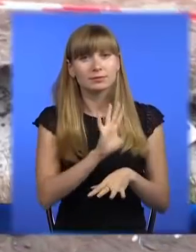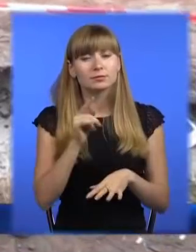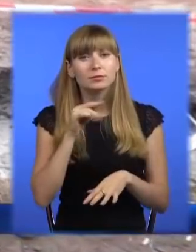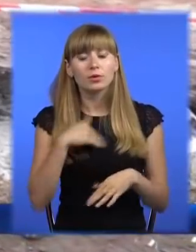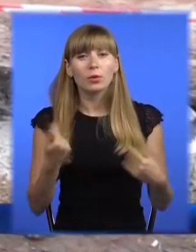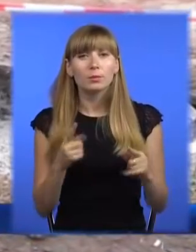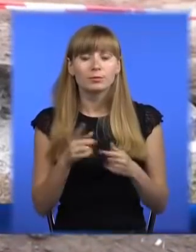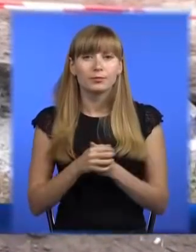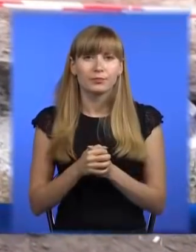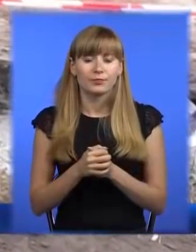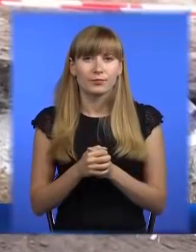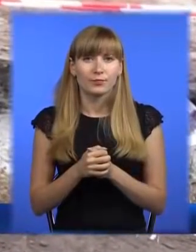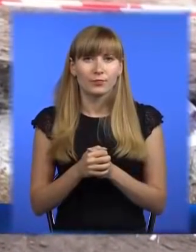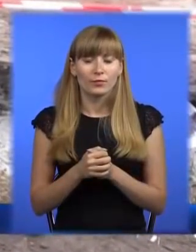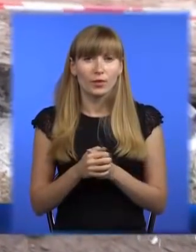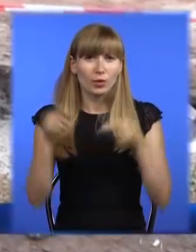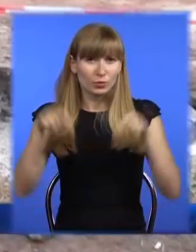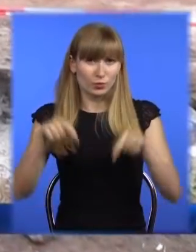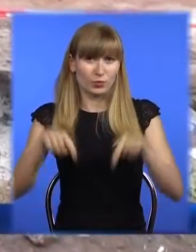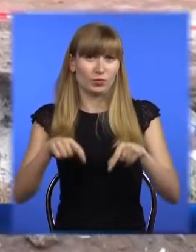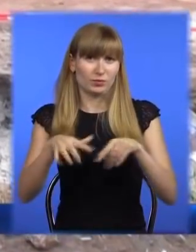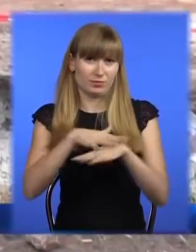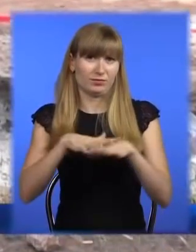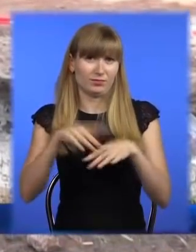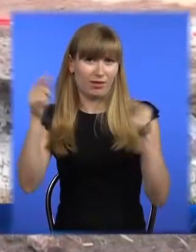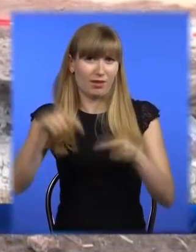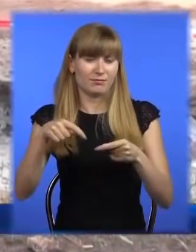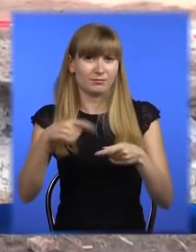ринку? А це не ринок. А для нас оце тут